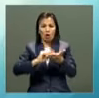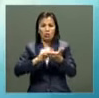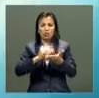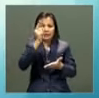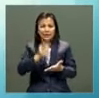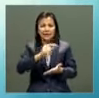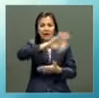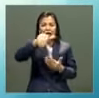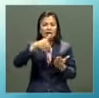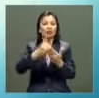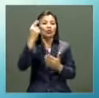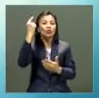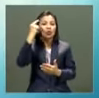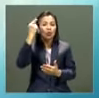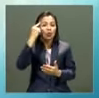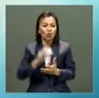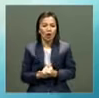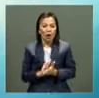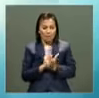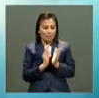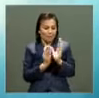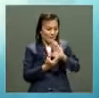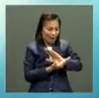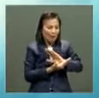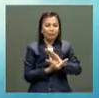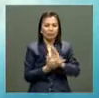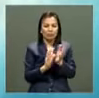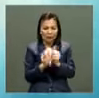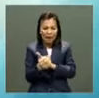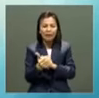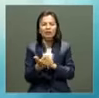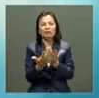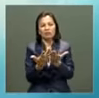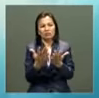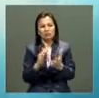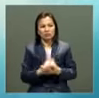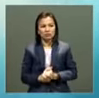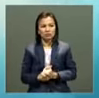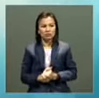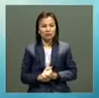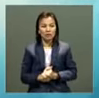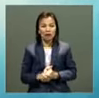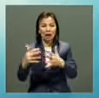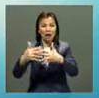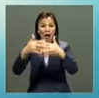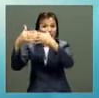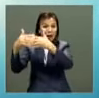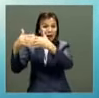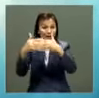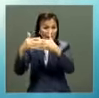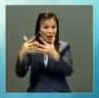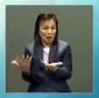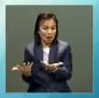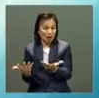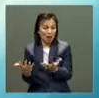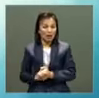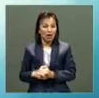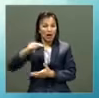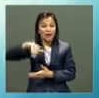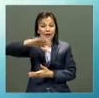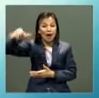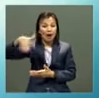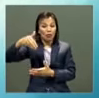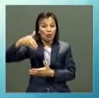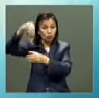ได้รับทราบเพื่อเราจะได้ปรับตัวให้มันทันสถานการณ์นะครับสหรัฐอเมริกาประเทศทั้งหลายที่อยู่ที่พูดมาเนี่ย